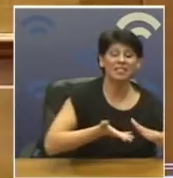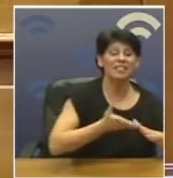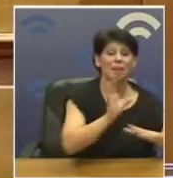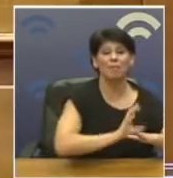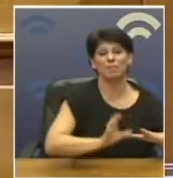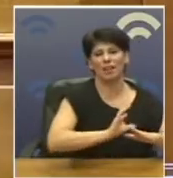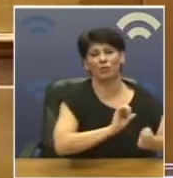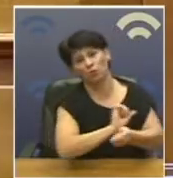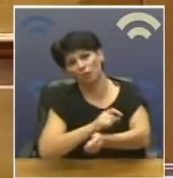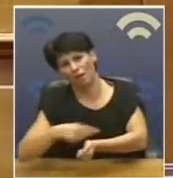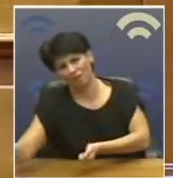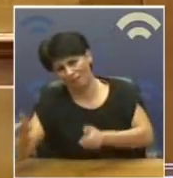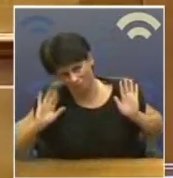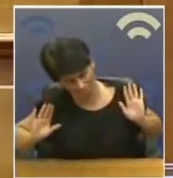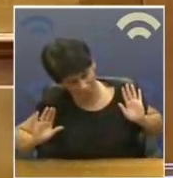και κλείνω.